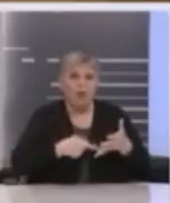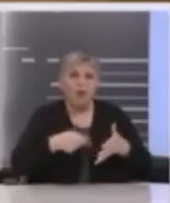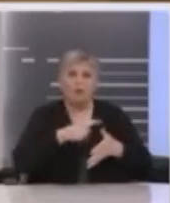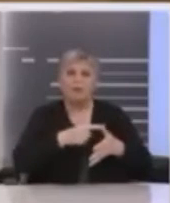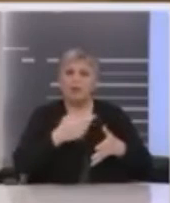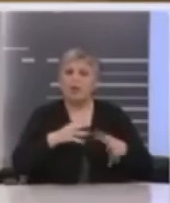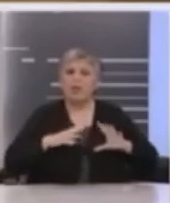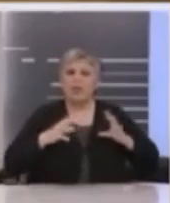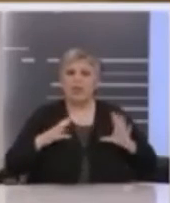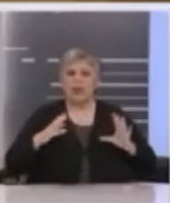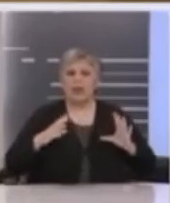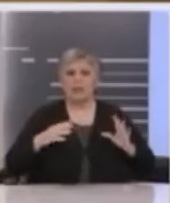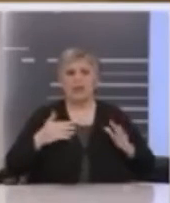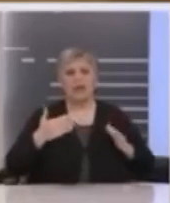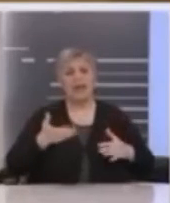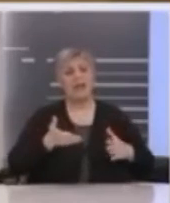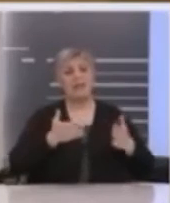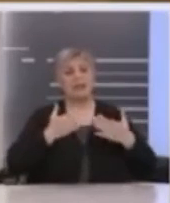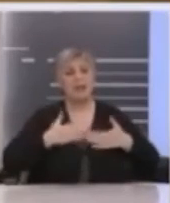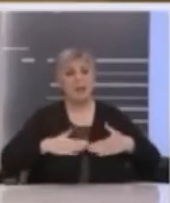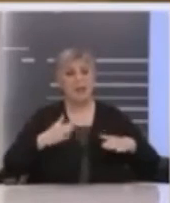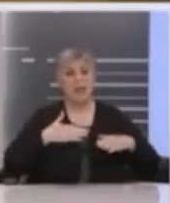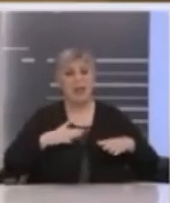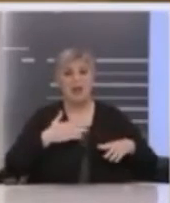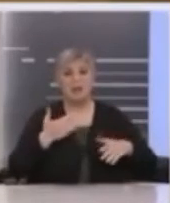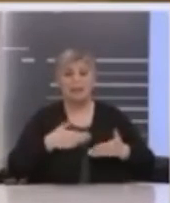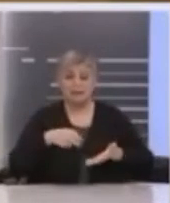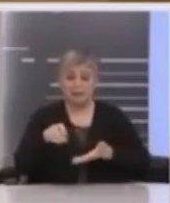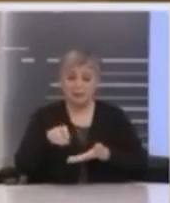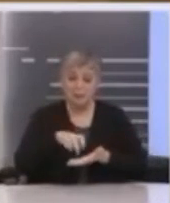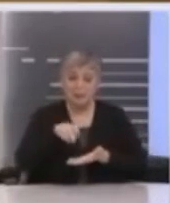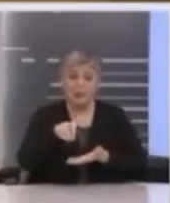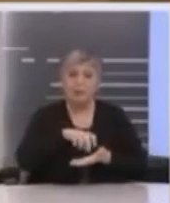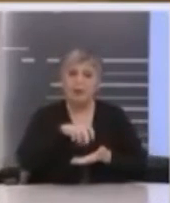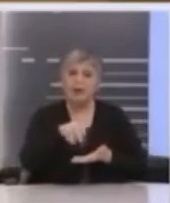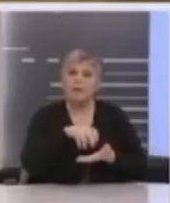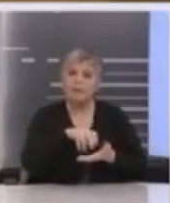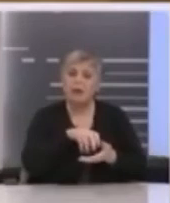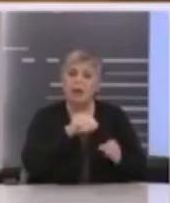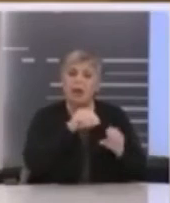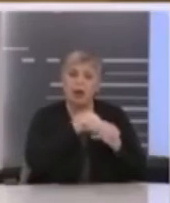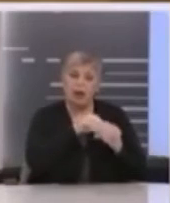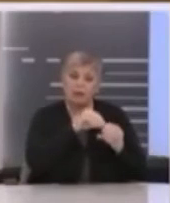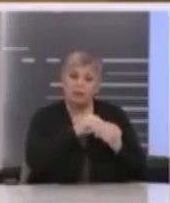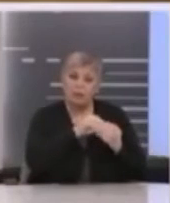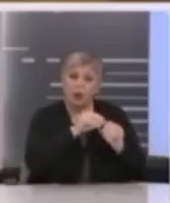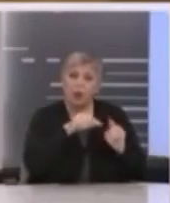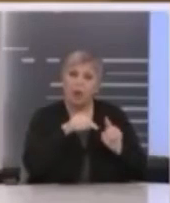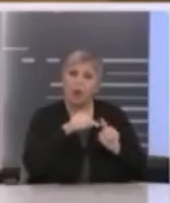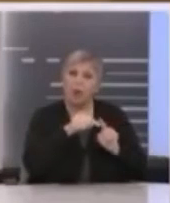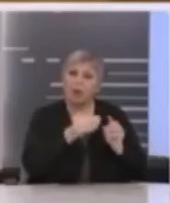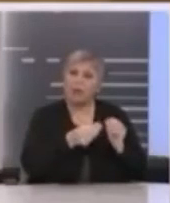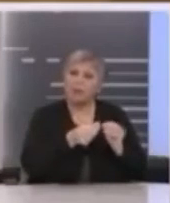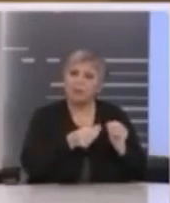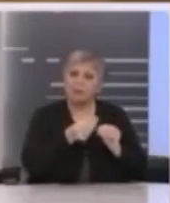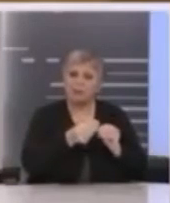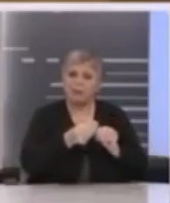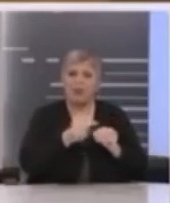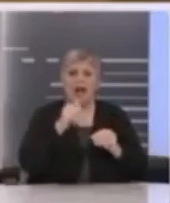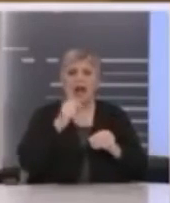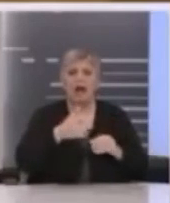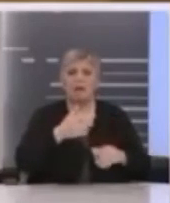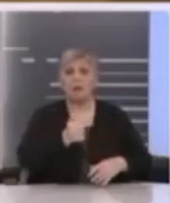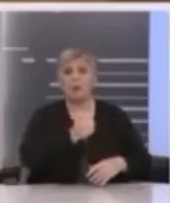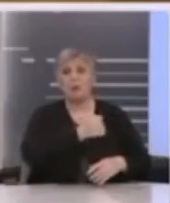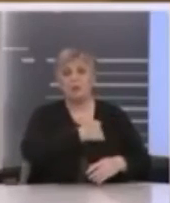πρωτογενούς πλεονάσματος. Εμείς θέλαμε να αποκτήσει θετικό ρυθμό η οικονομία. Η θεωρία του